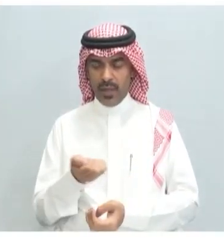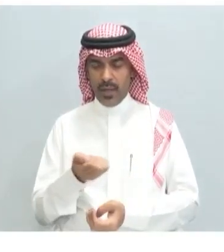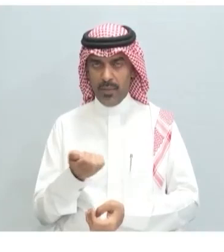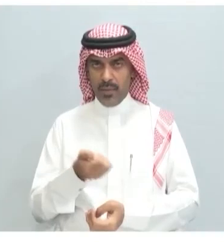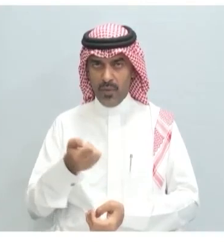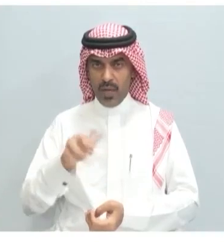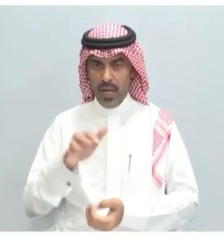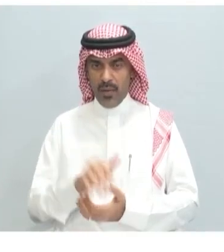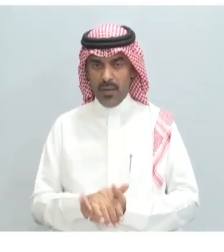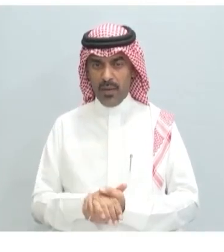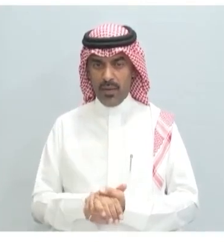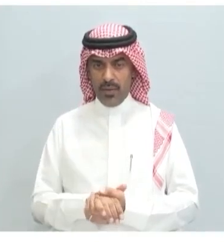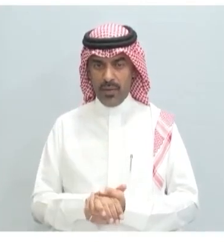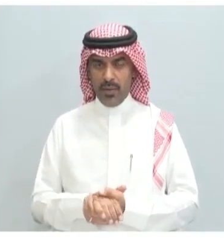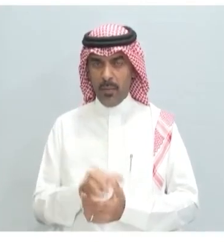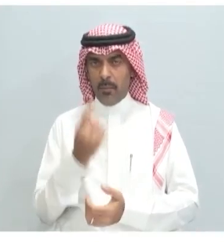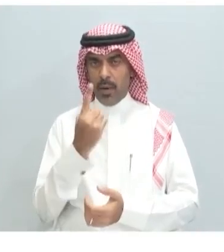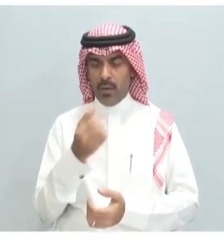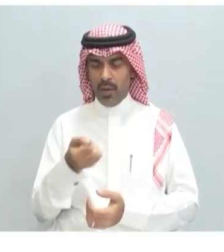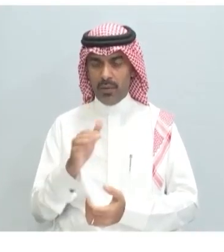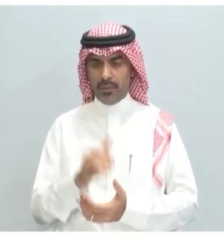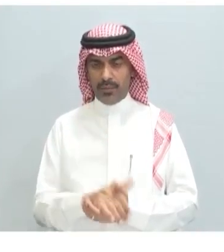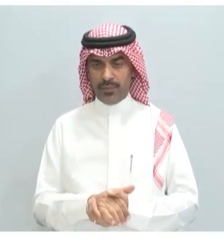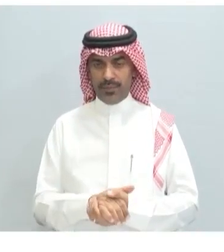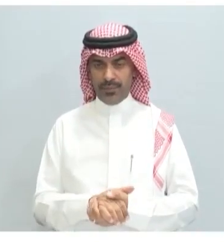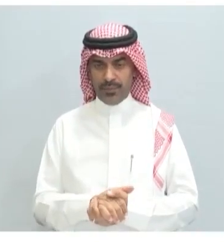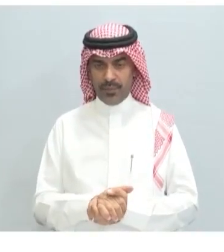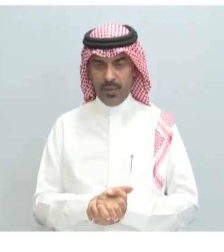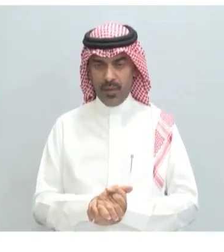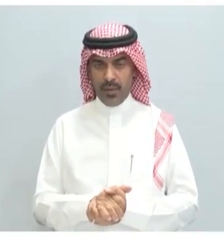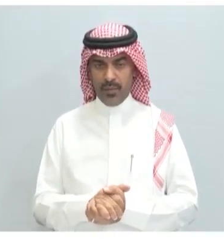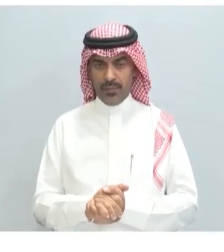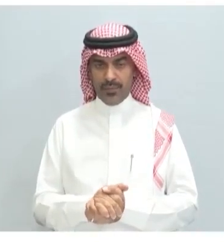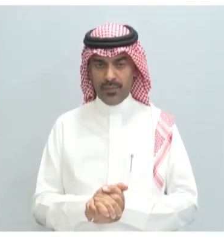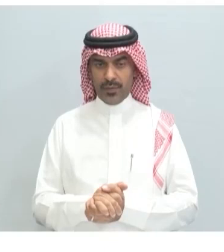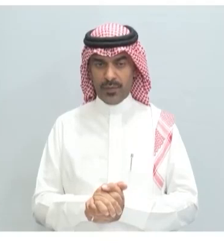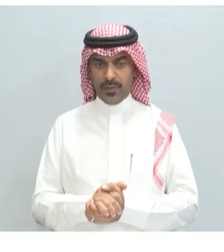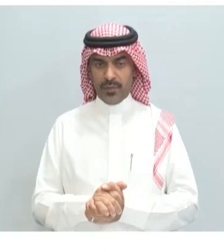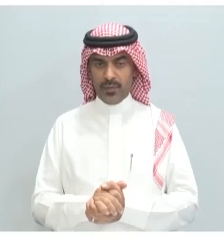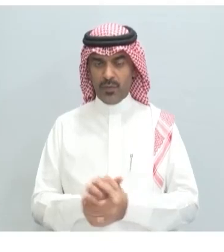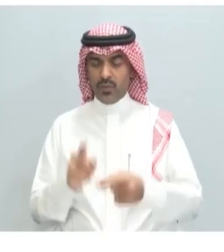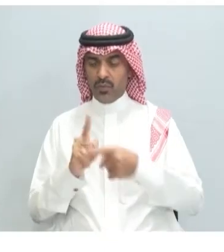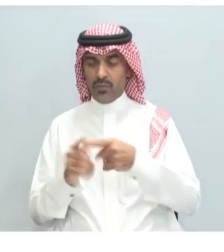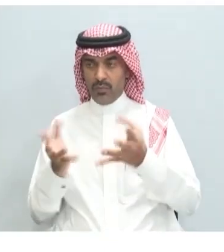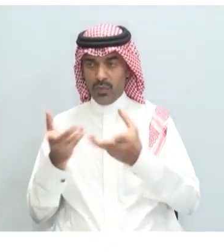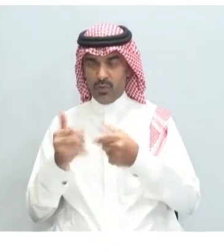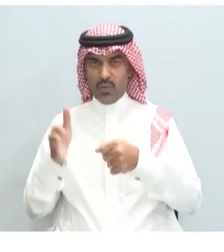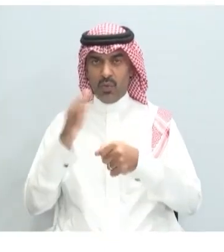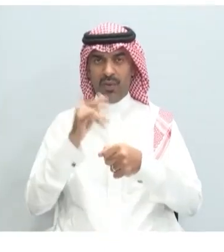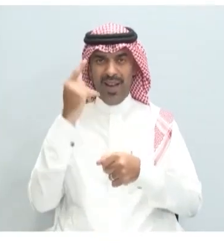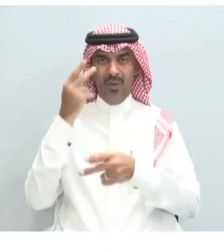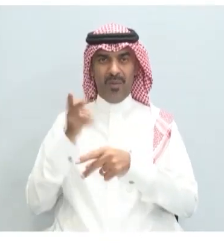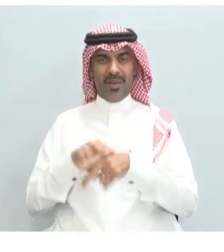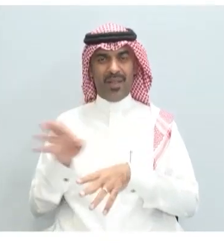مكعبين متمايزين مره واحده قلنا بيطلع معنا 36 خيار تذكرون ذكرناها في الدرس الماضي وهذه حاله